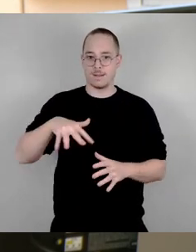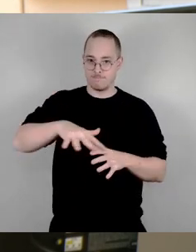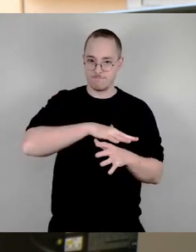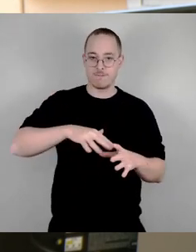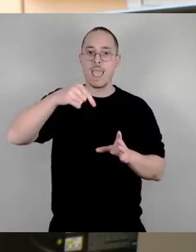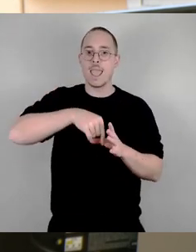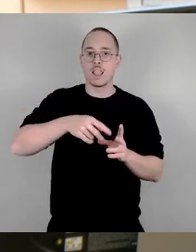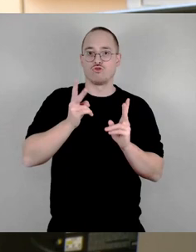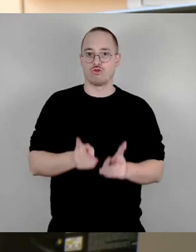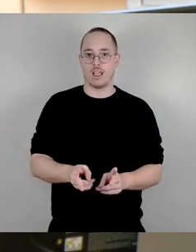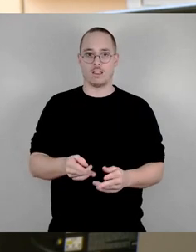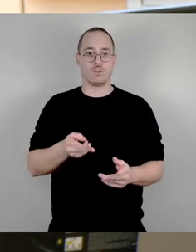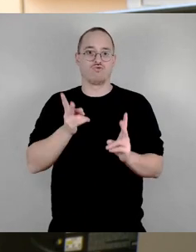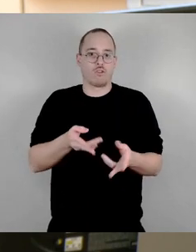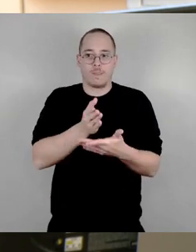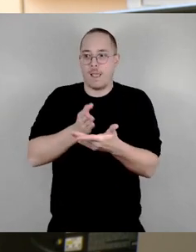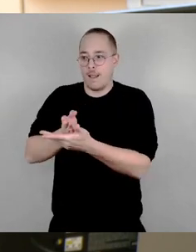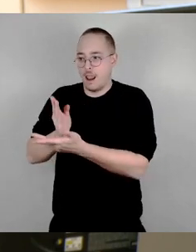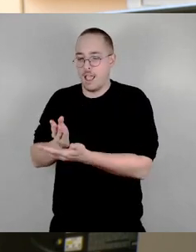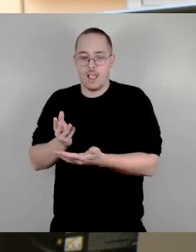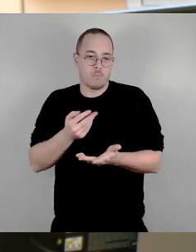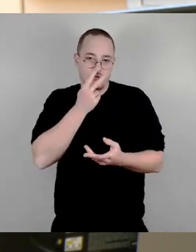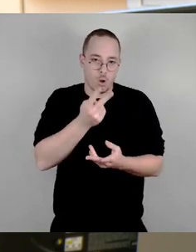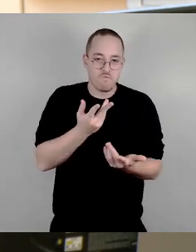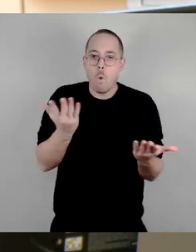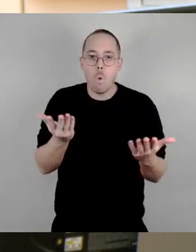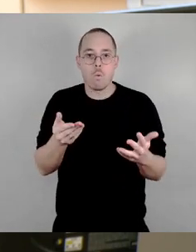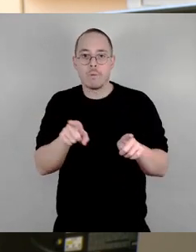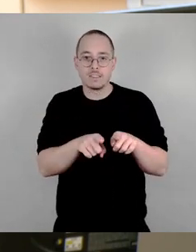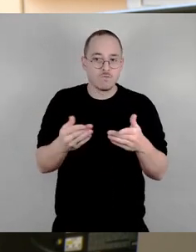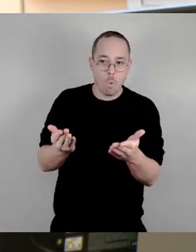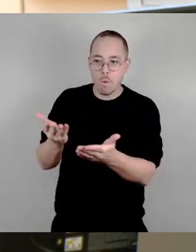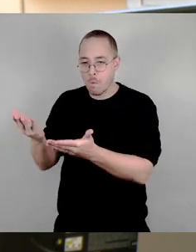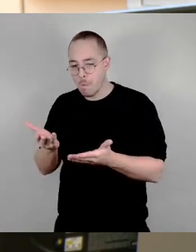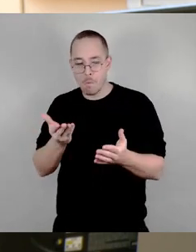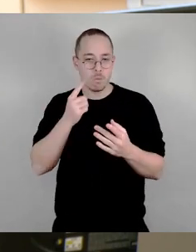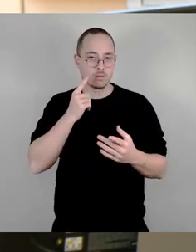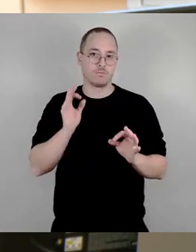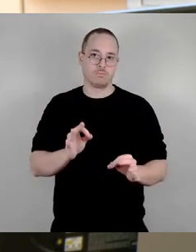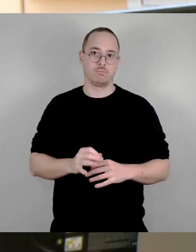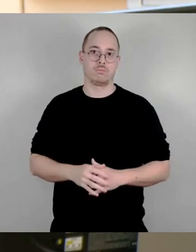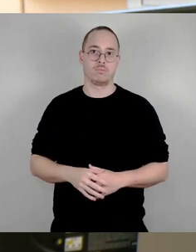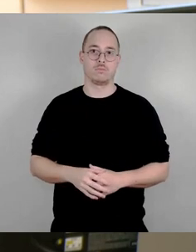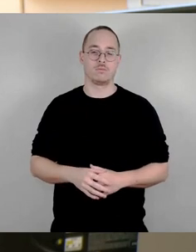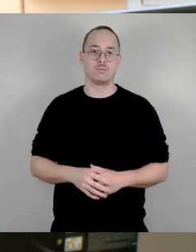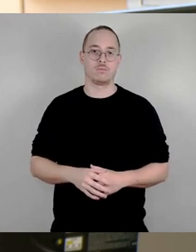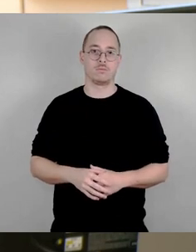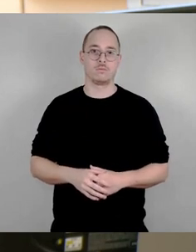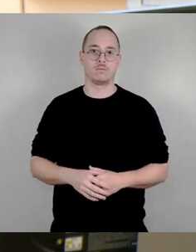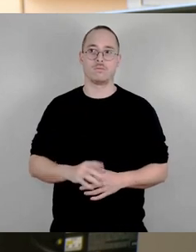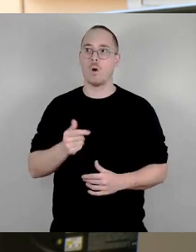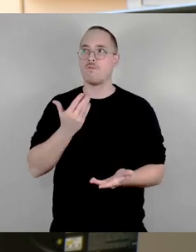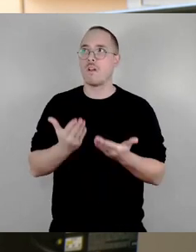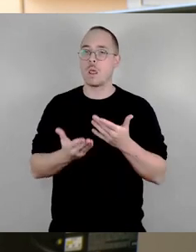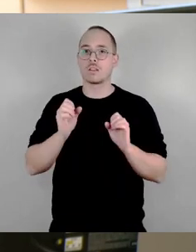passt. Ich persönlich kann mir auch sehr gut vorstellen, dass Skate-Elemente stärker auch in die Stadtmöblierung mit integriert werden,